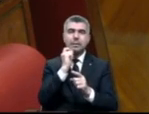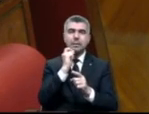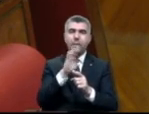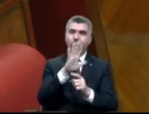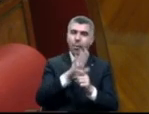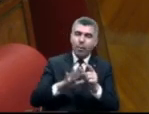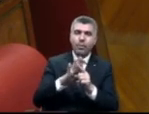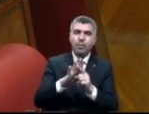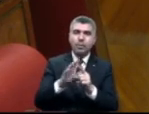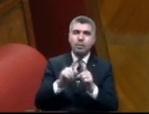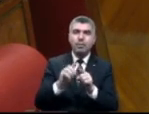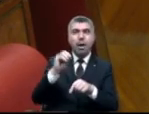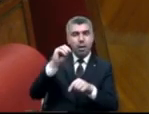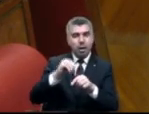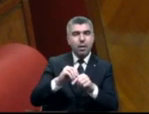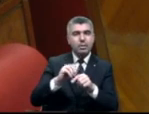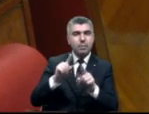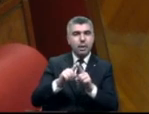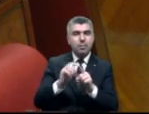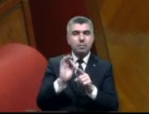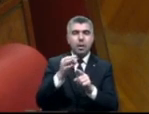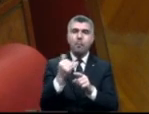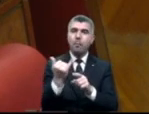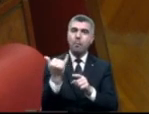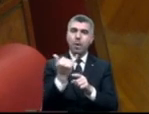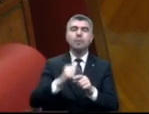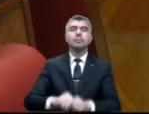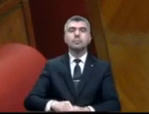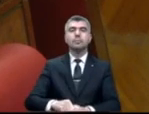ودراسة استعمال أبراج معدنية من فئة الضغط المنخفض.